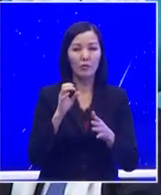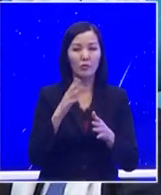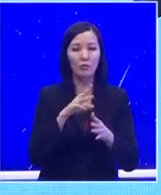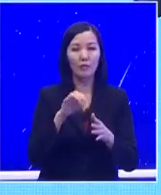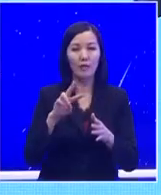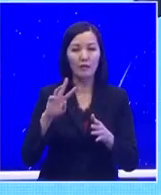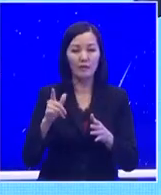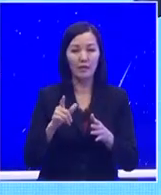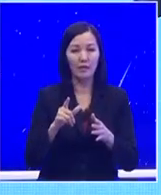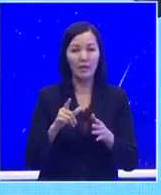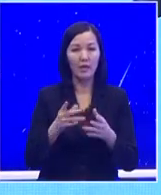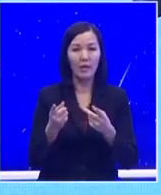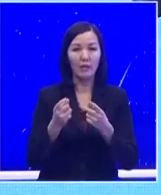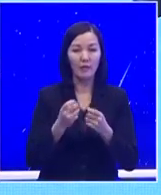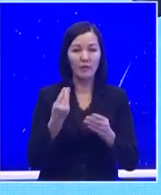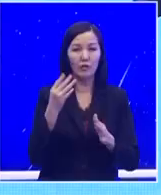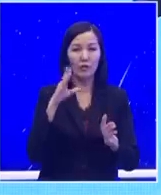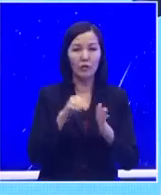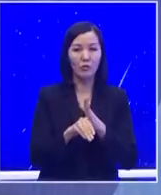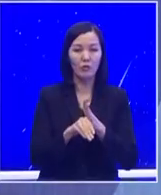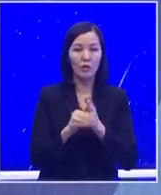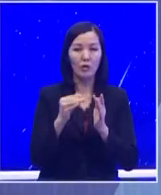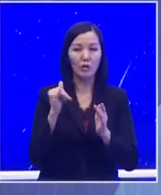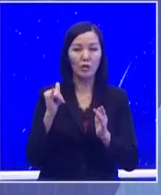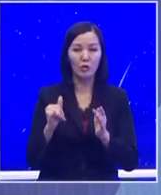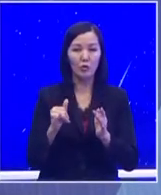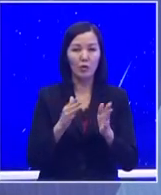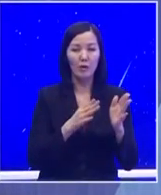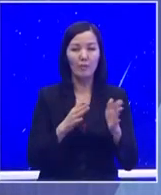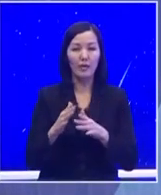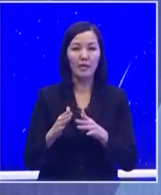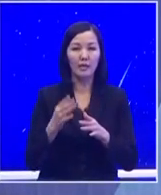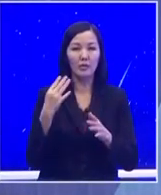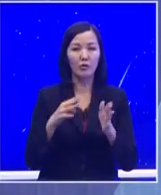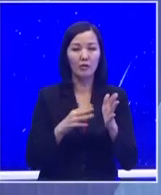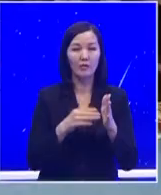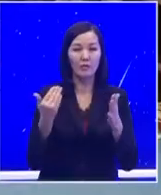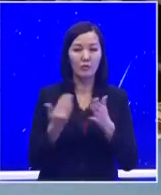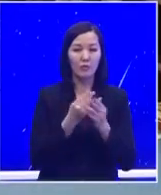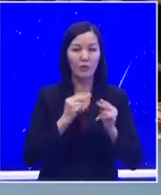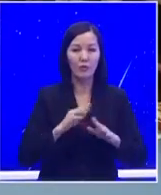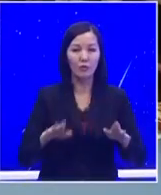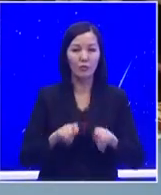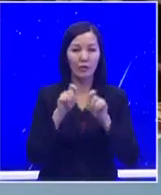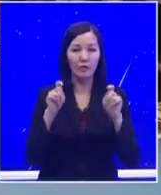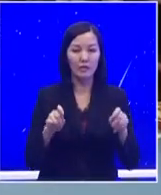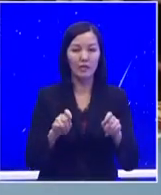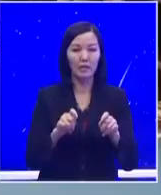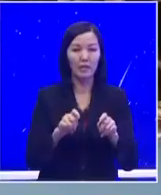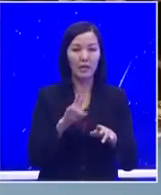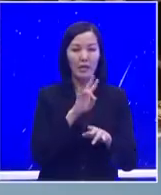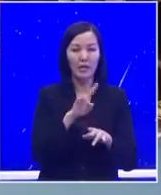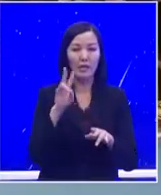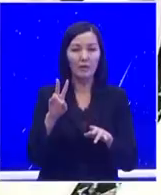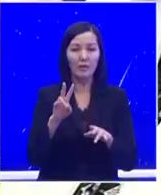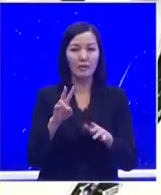миллиардов тенге. Столько же привлечено инвестиций в край ЖТСУ. Создано порядка 48 тысяч новых рабочих мест. Курс Ельбасы, как